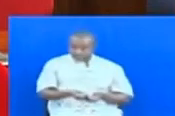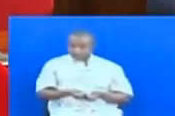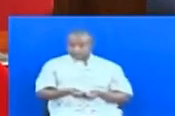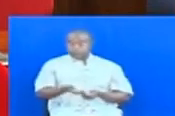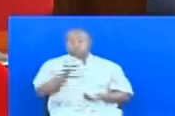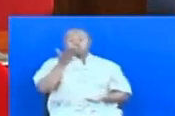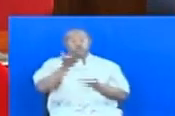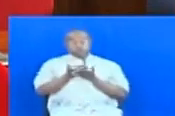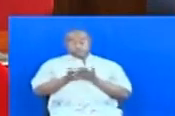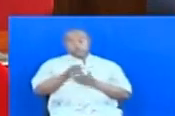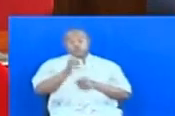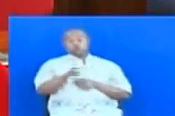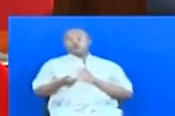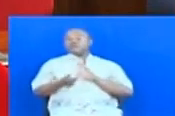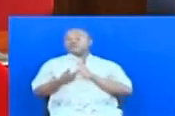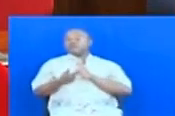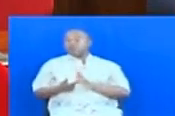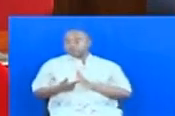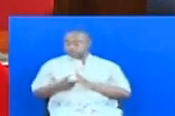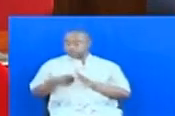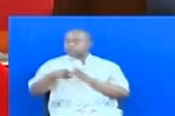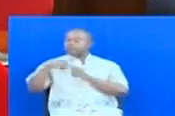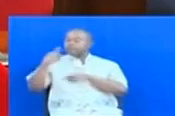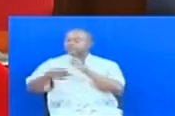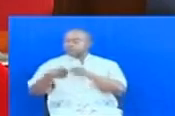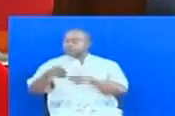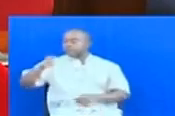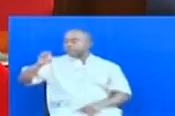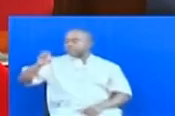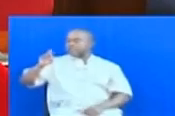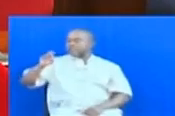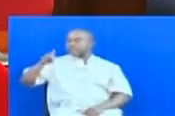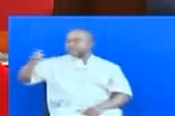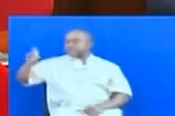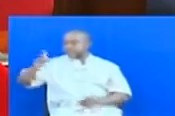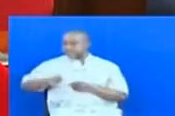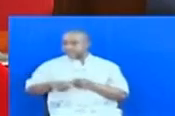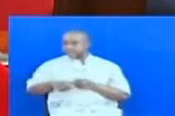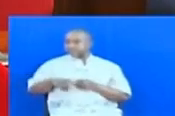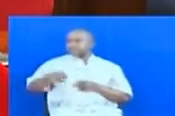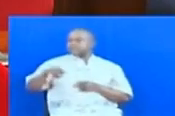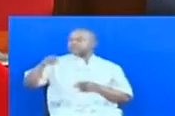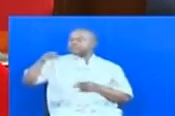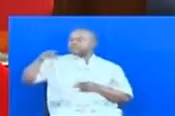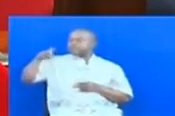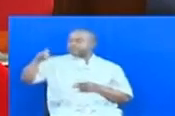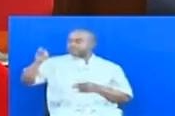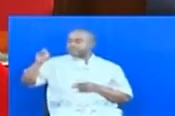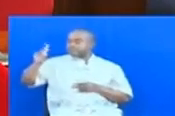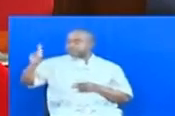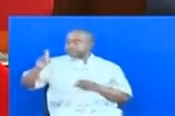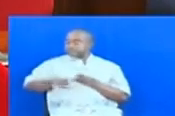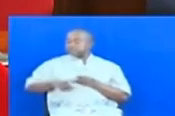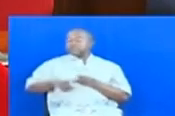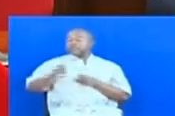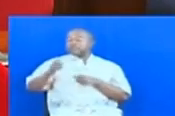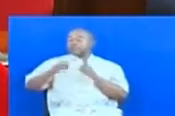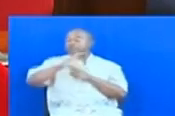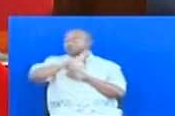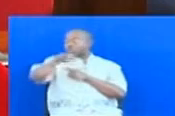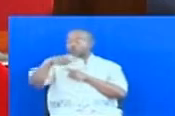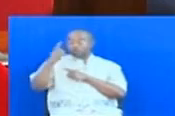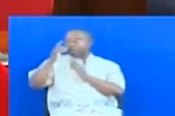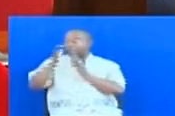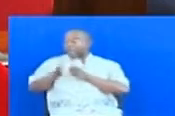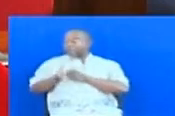sasa hivi tunayotekeleza, kuna ile miradi ya ERPP, ya PHRD, SSADP, yote hiyo miradi wanaona barabara kule